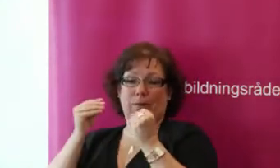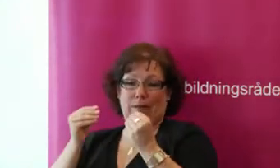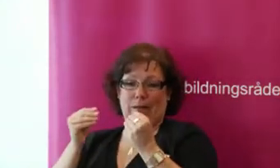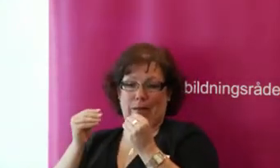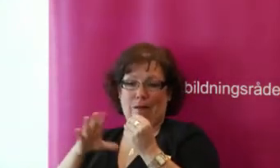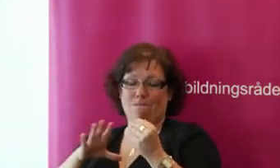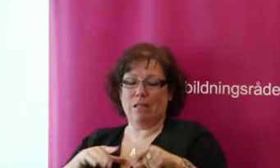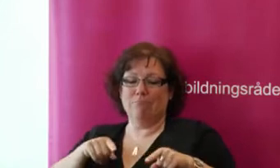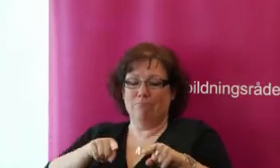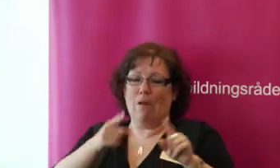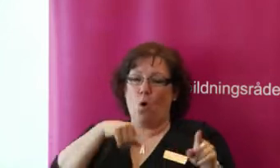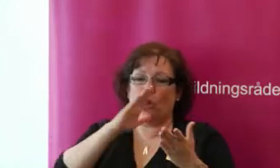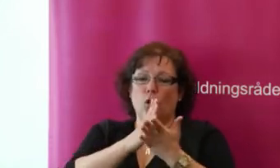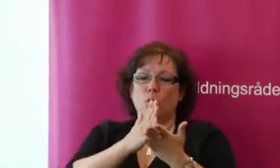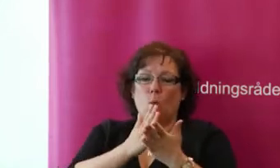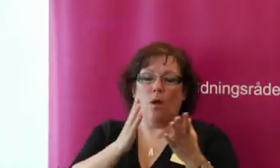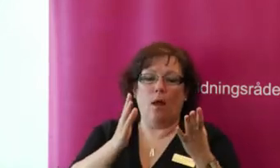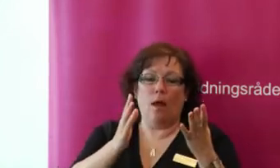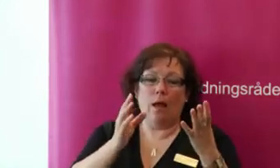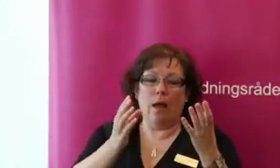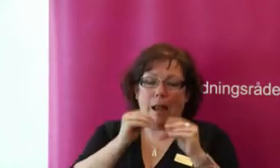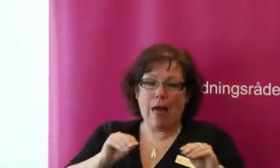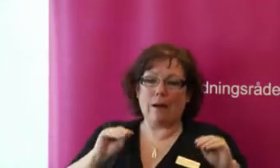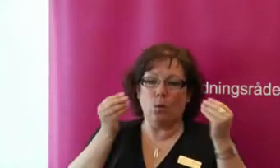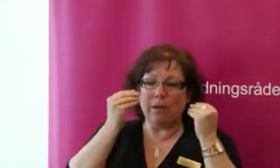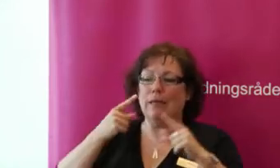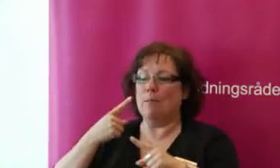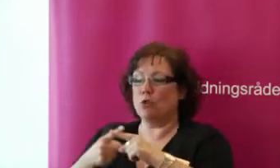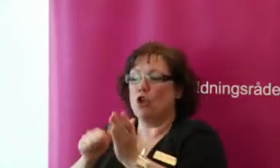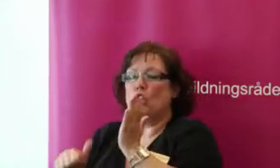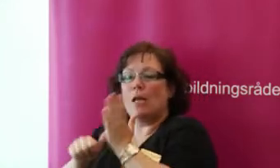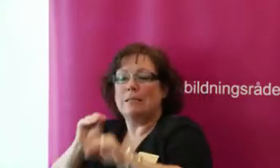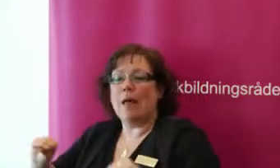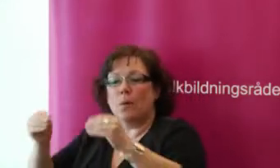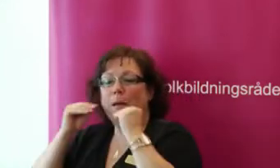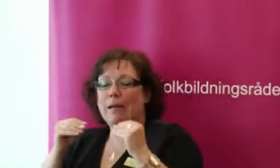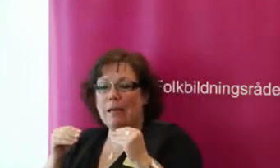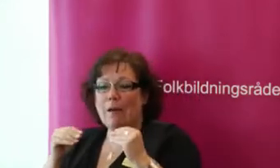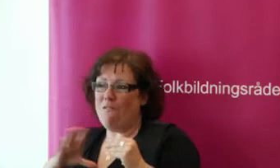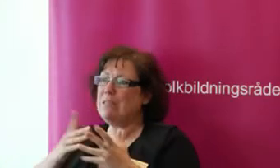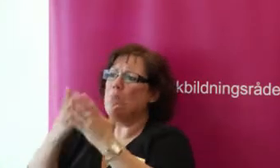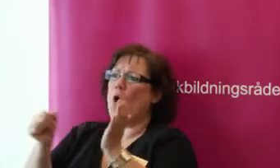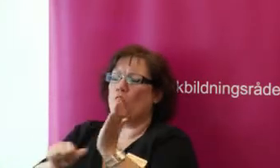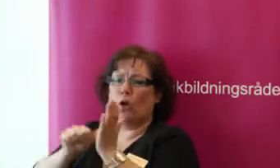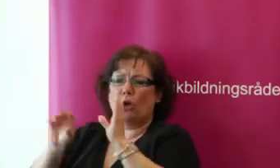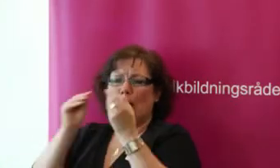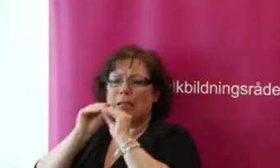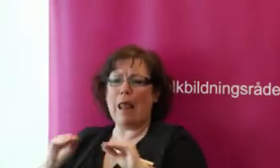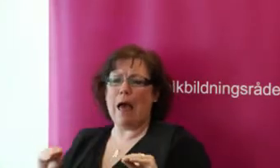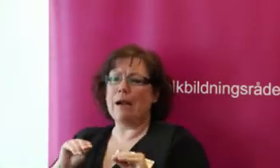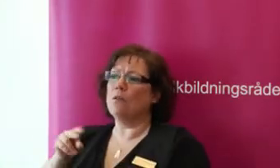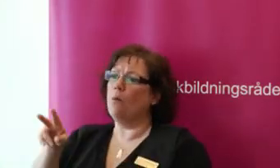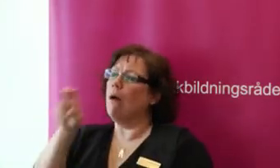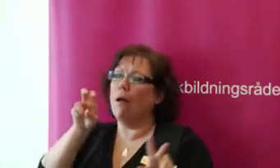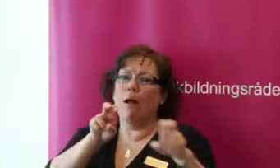med folkhögskollärarutbildningen och yrkeslärarutbildningen som är motsvarande liksom att man har många yrkeslärare rekryteras för att de kan sitt